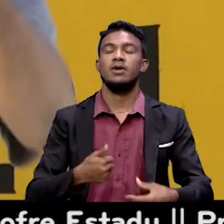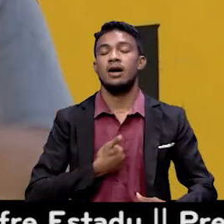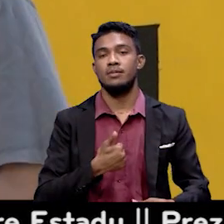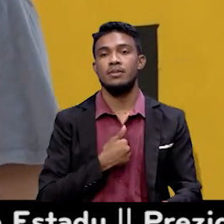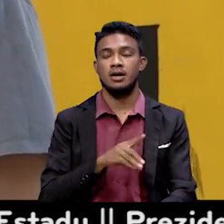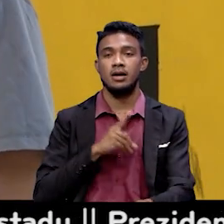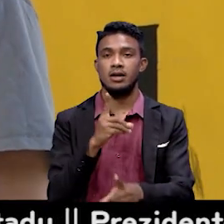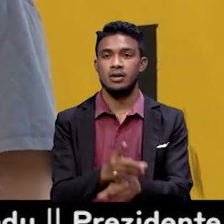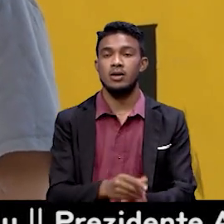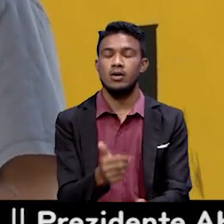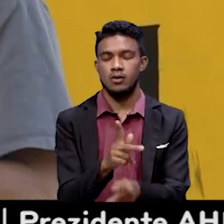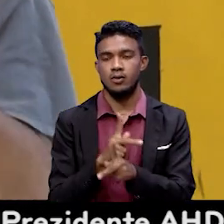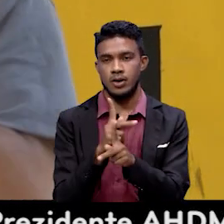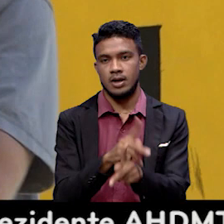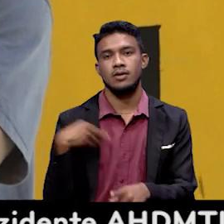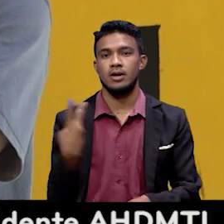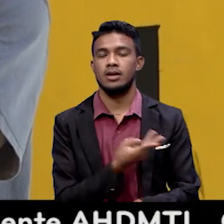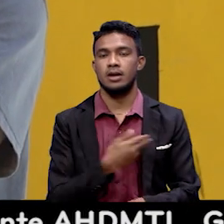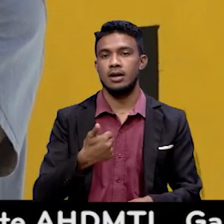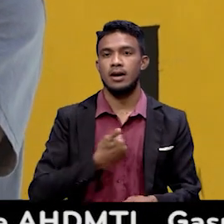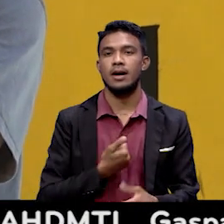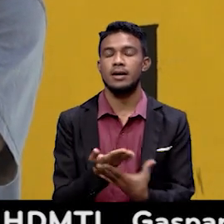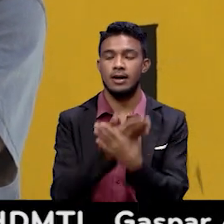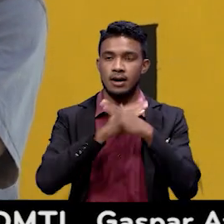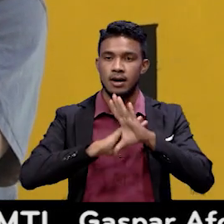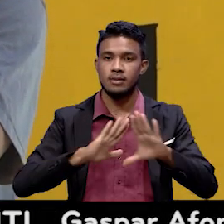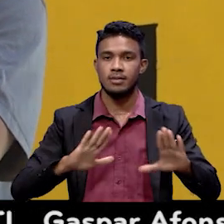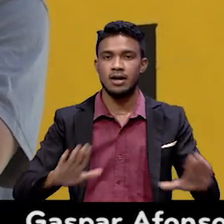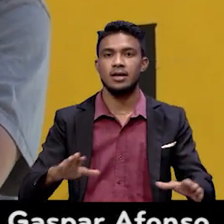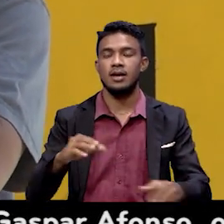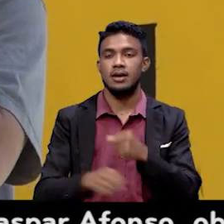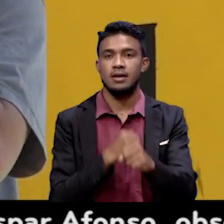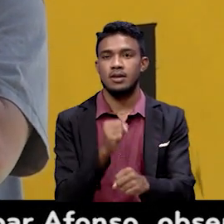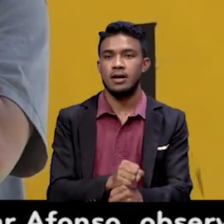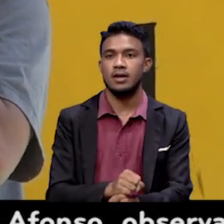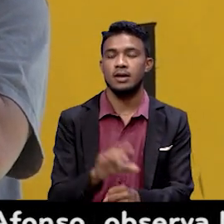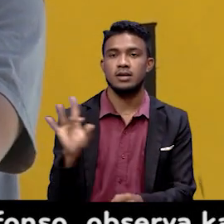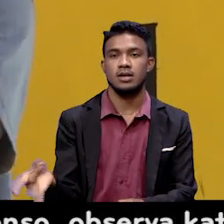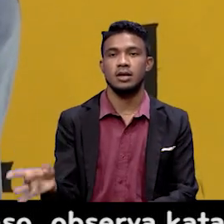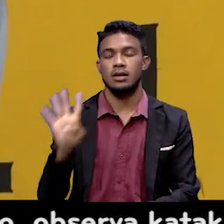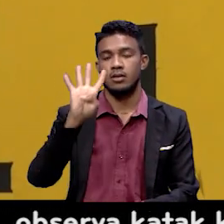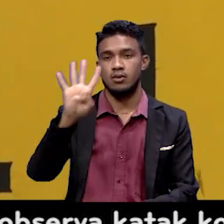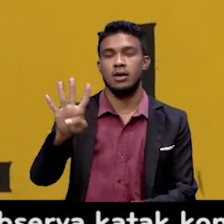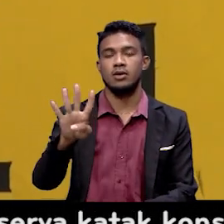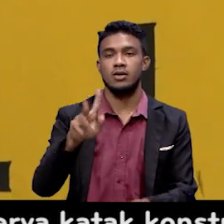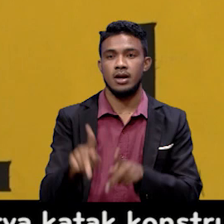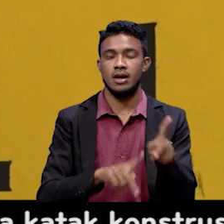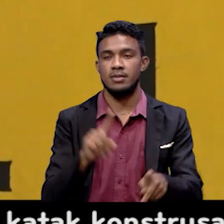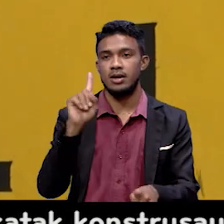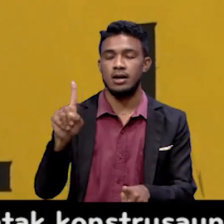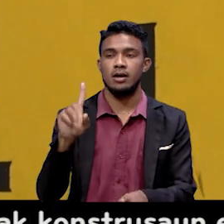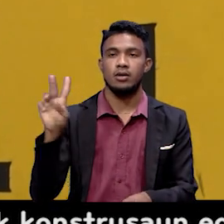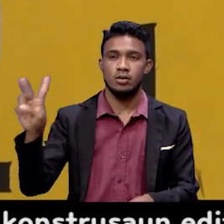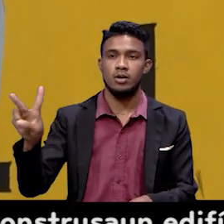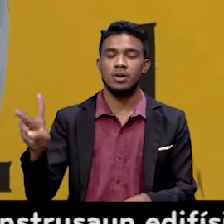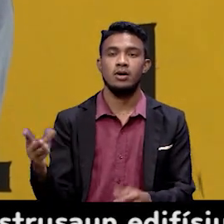Tamane ko dadu tania hak mate. Stenta quadro vai leva se rebe ma hakere ki daru ari bhati na kere lori freti to